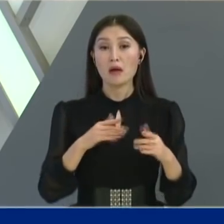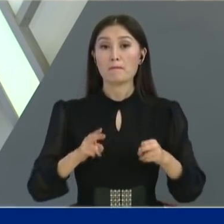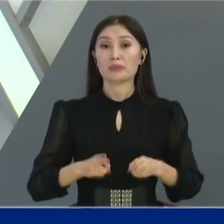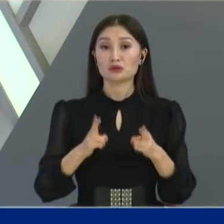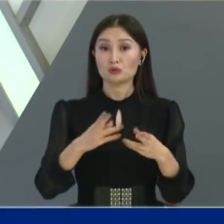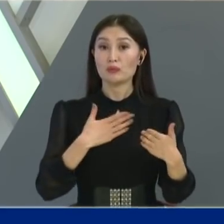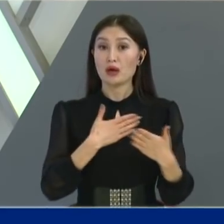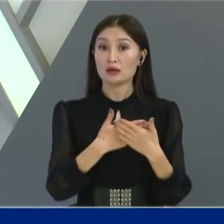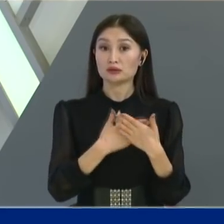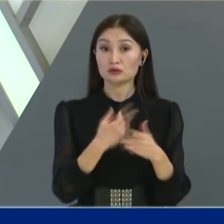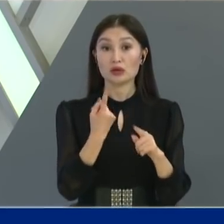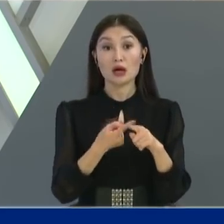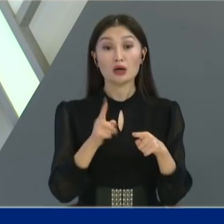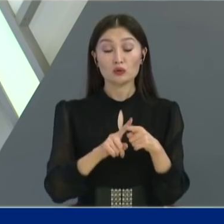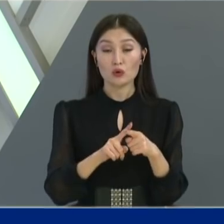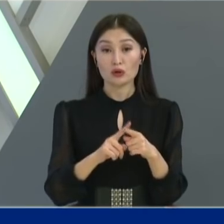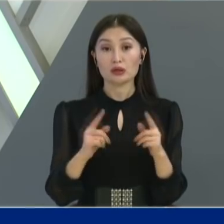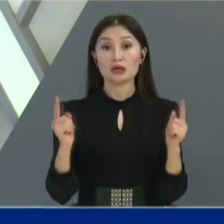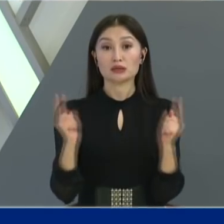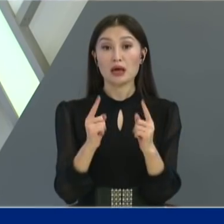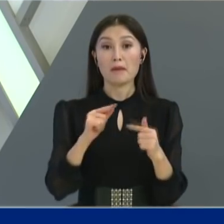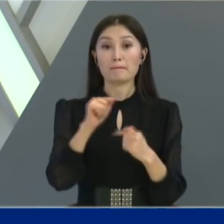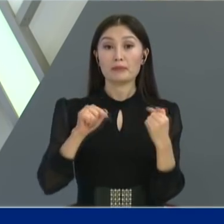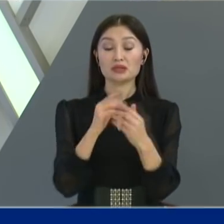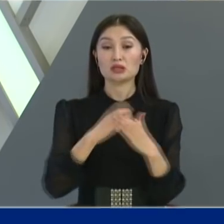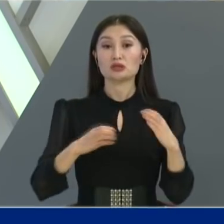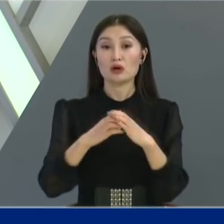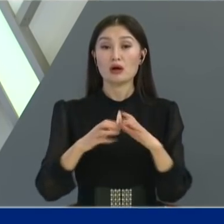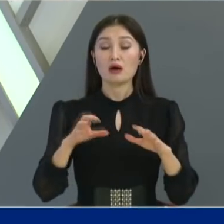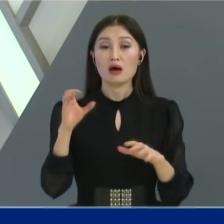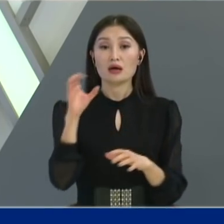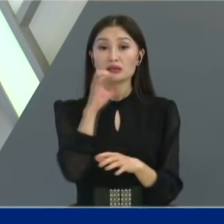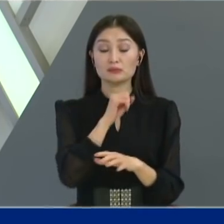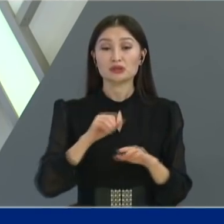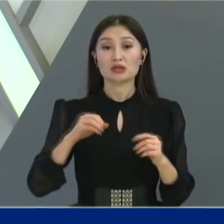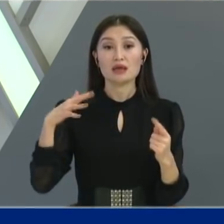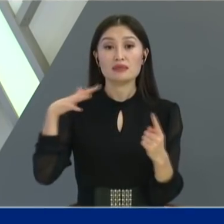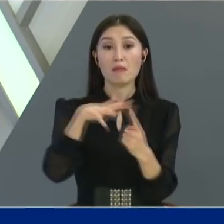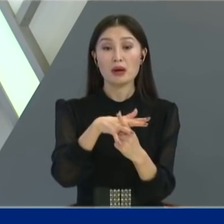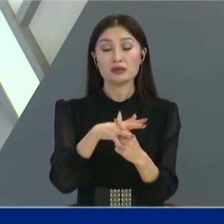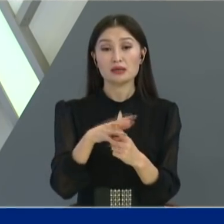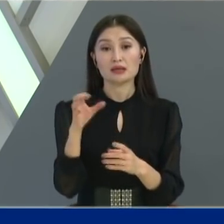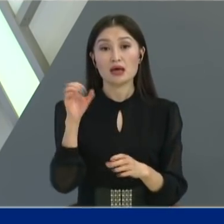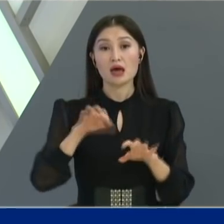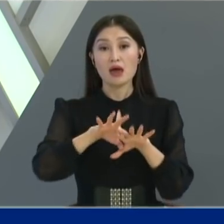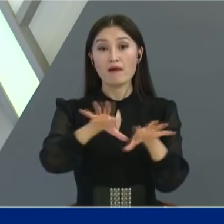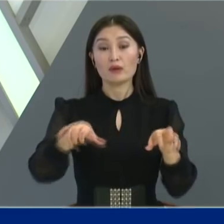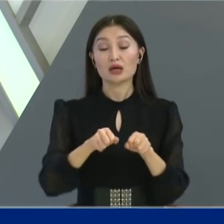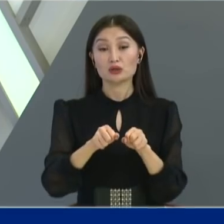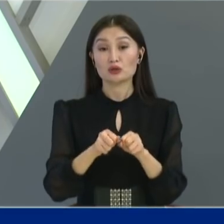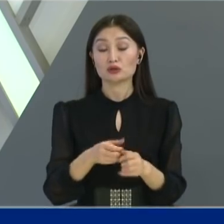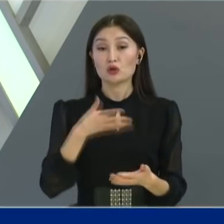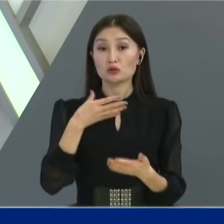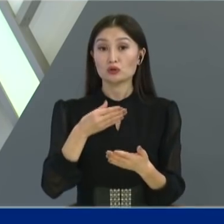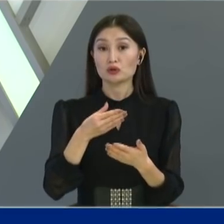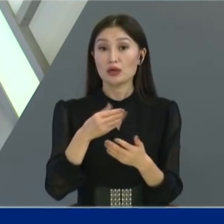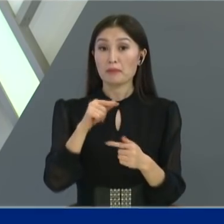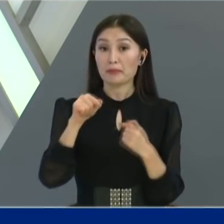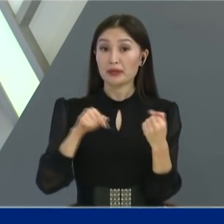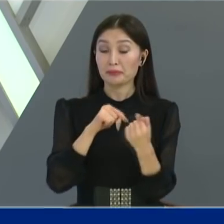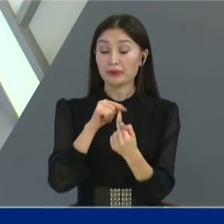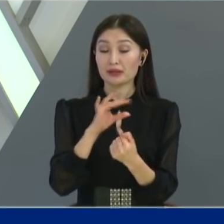активности, с которой столкнулось бизнес-сообщество, нападениями, грабежами и мародерством собственности предпринимателей